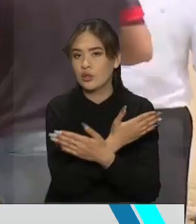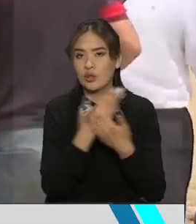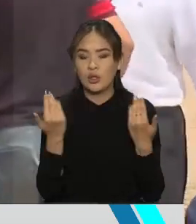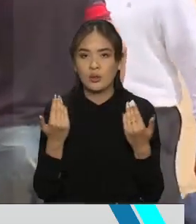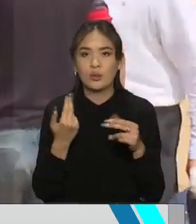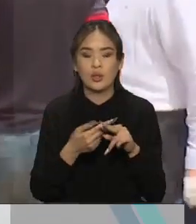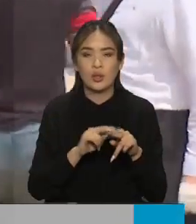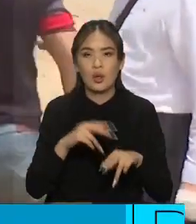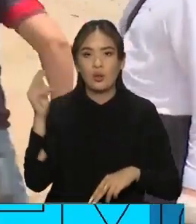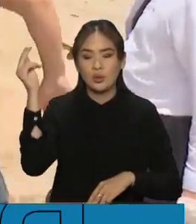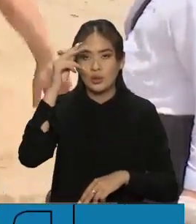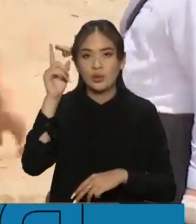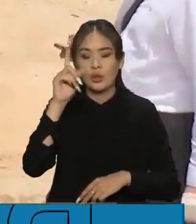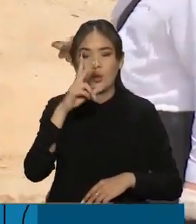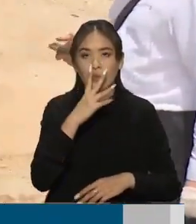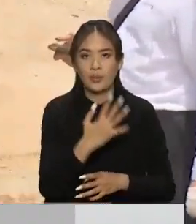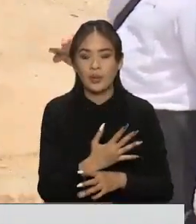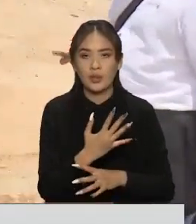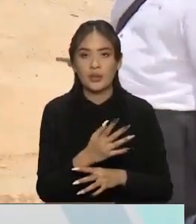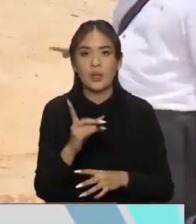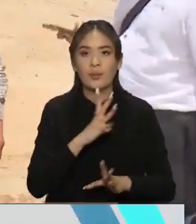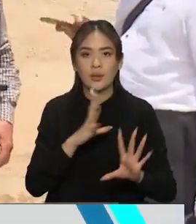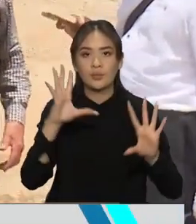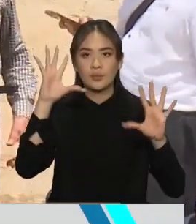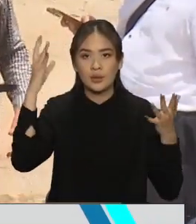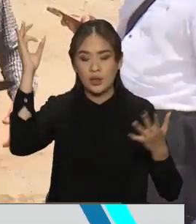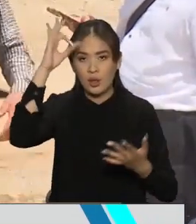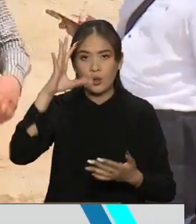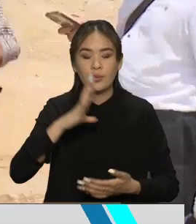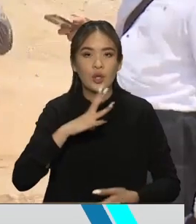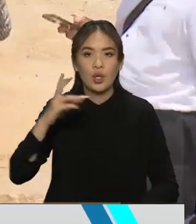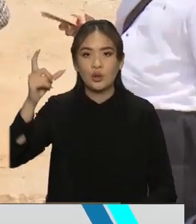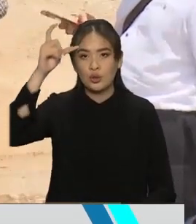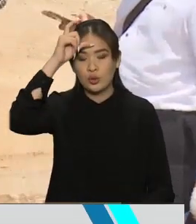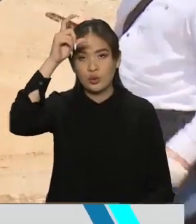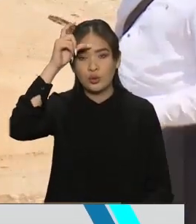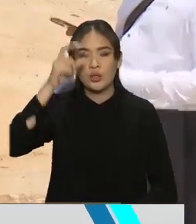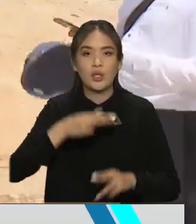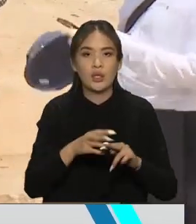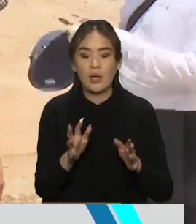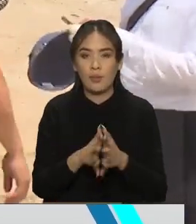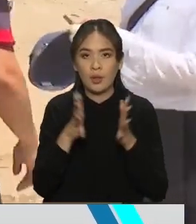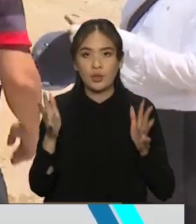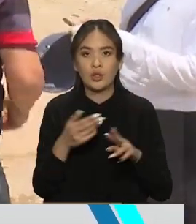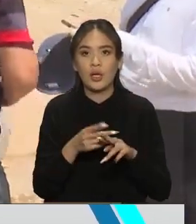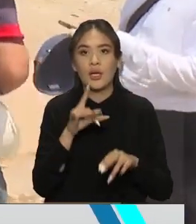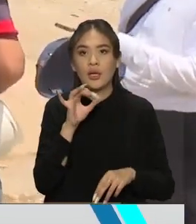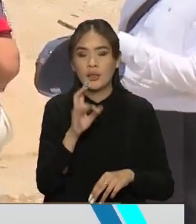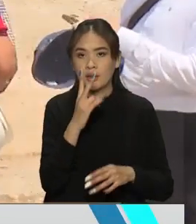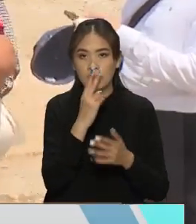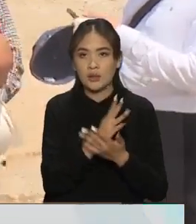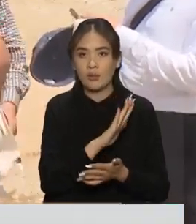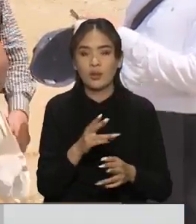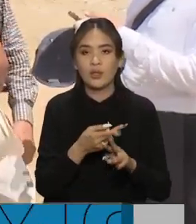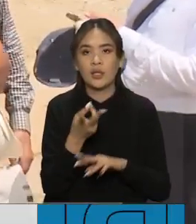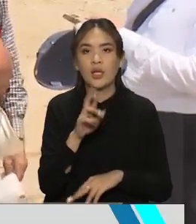учитывая эти произошедшие события в Турции пошел условно говоря на этот риск для